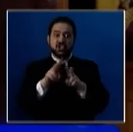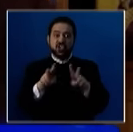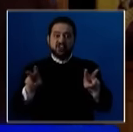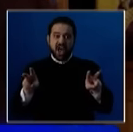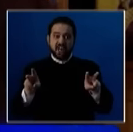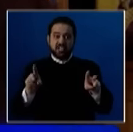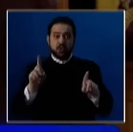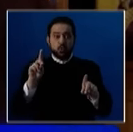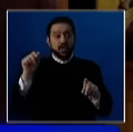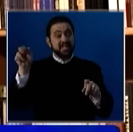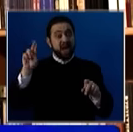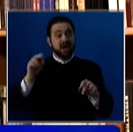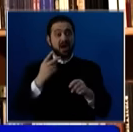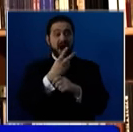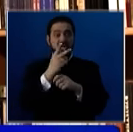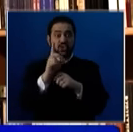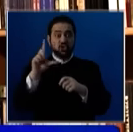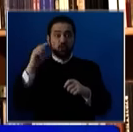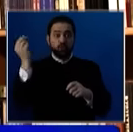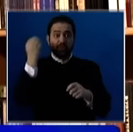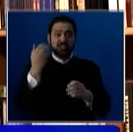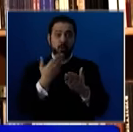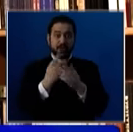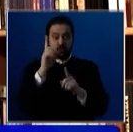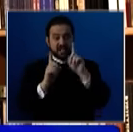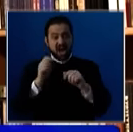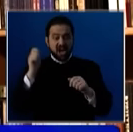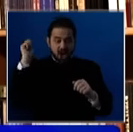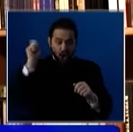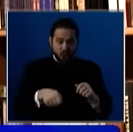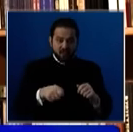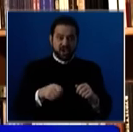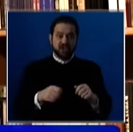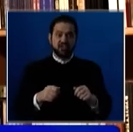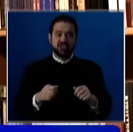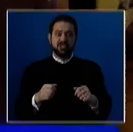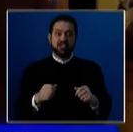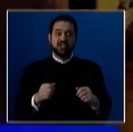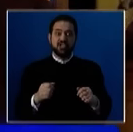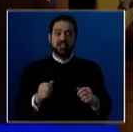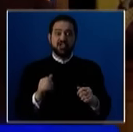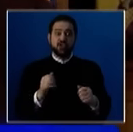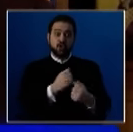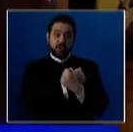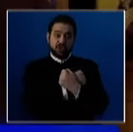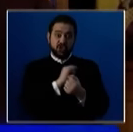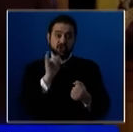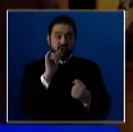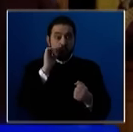fapt i-am greșit lui Dumnezeu. Pentru că dacă lovești în ceea ce iubește mai mult cineva, lovești în el, de